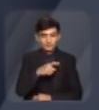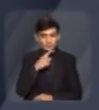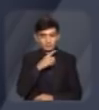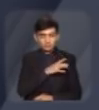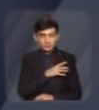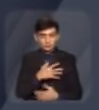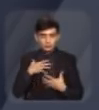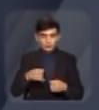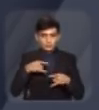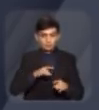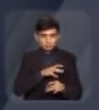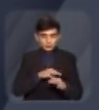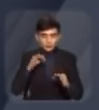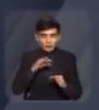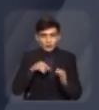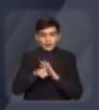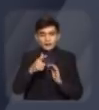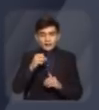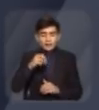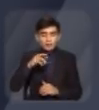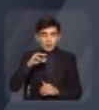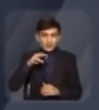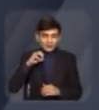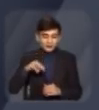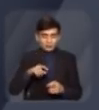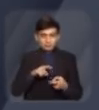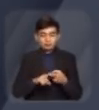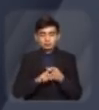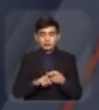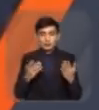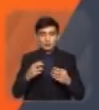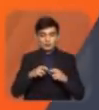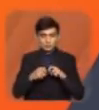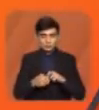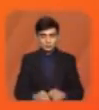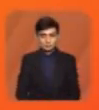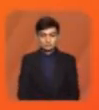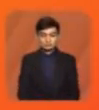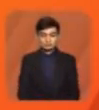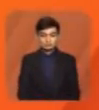здоровый. Могла ли прививка от гепатита стать причиной трагедии? Что говорят доктора?